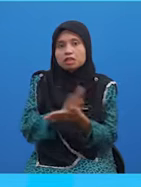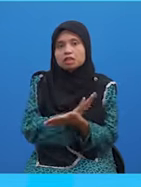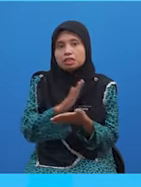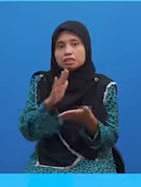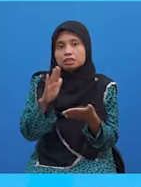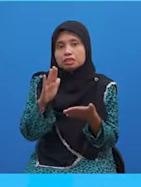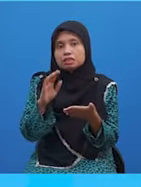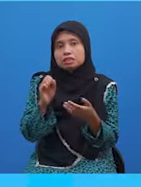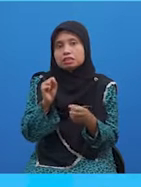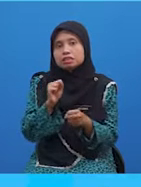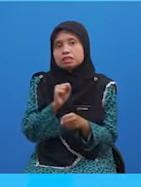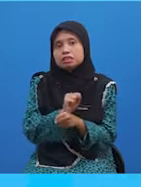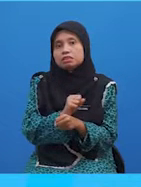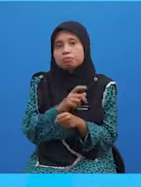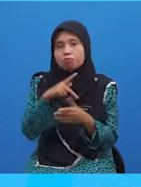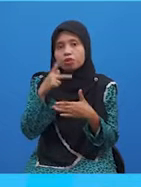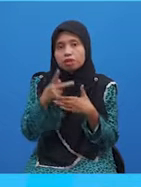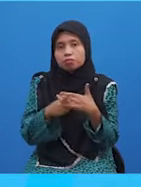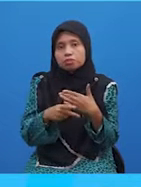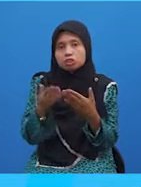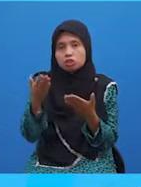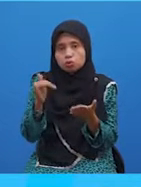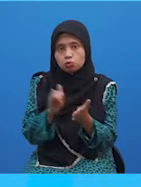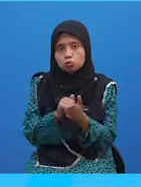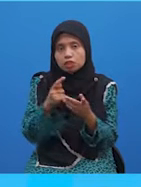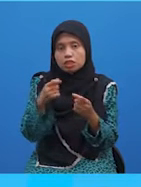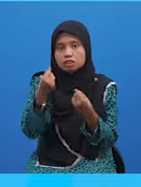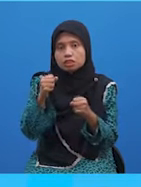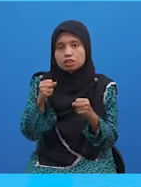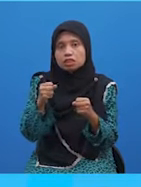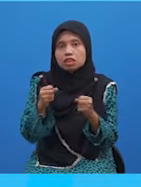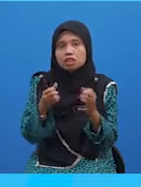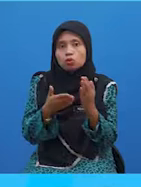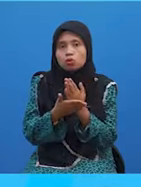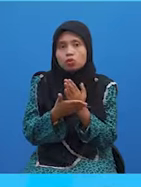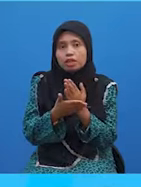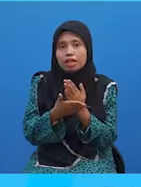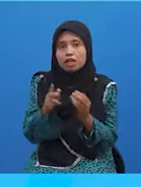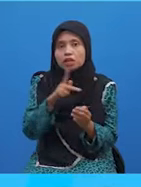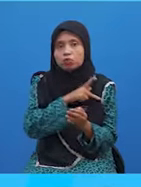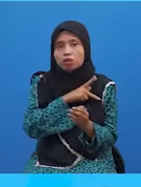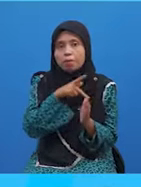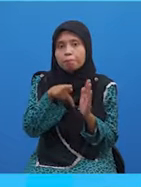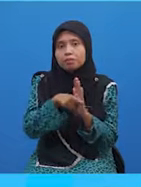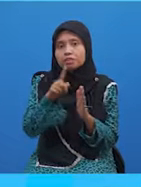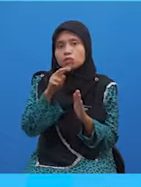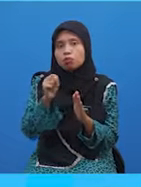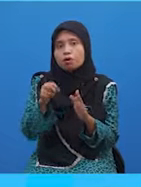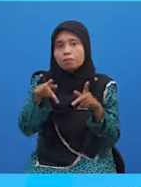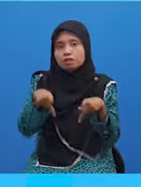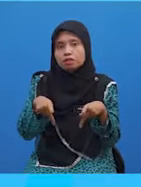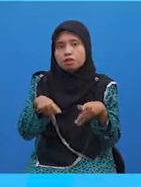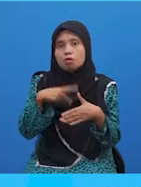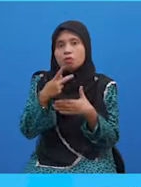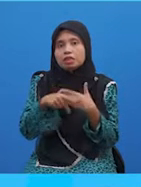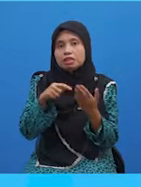Kertas kerja program tersebut telah disediakan untuk Presiden Persatuan Pelajar. Program